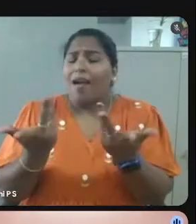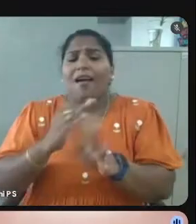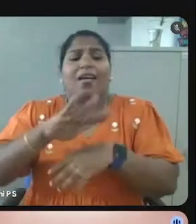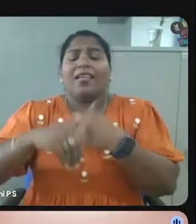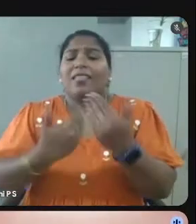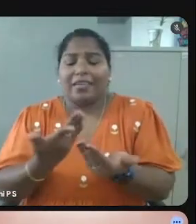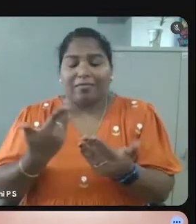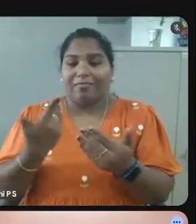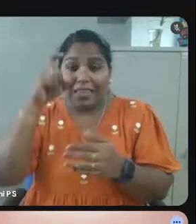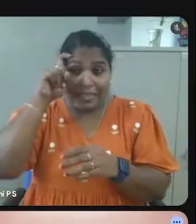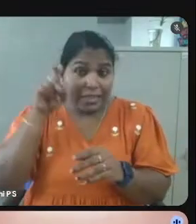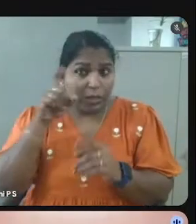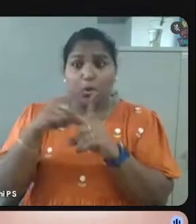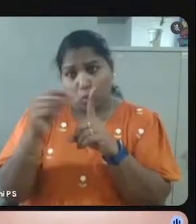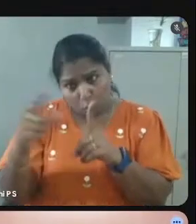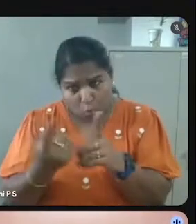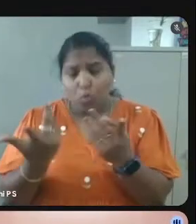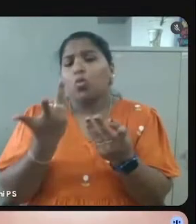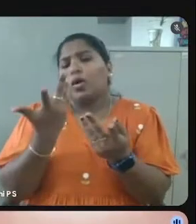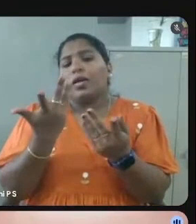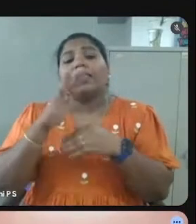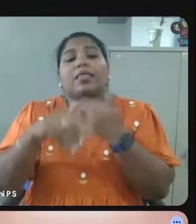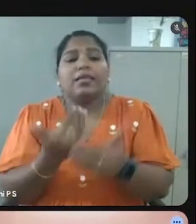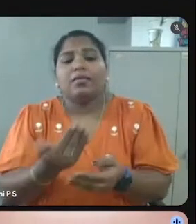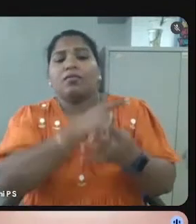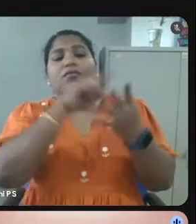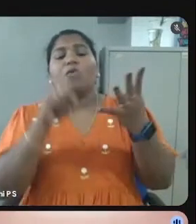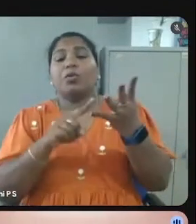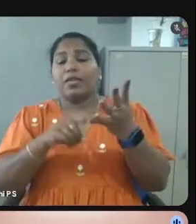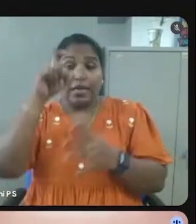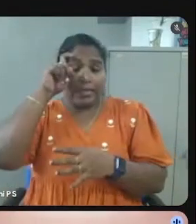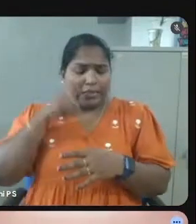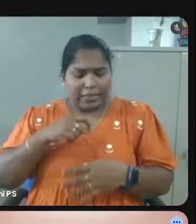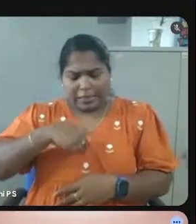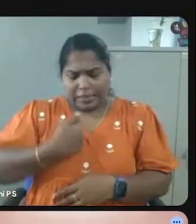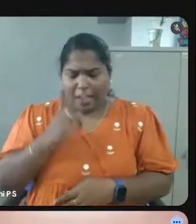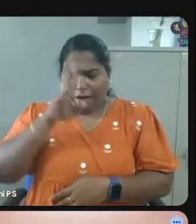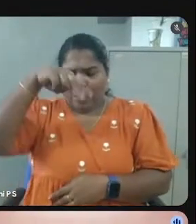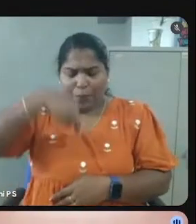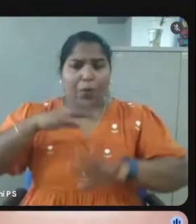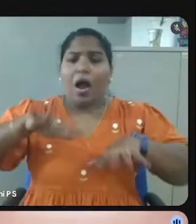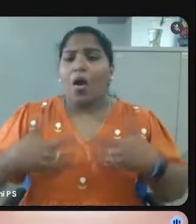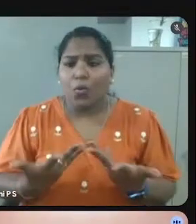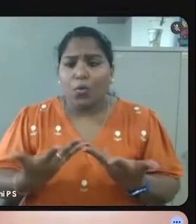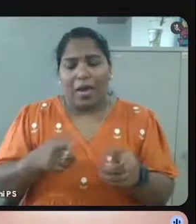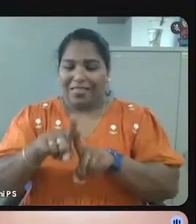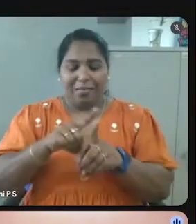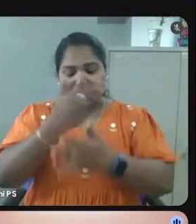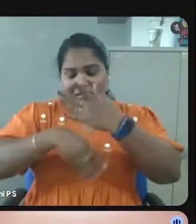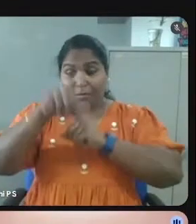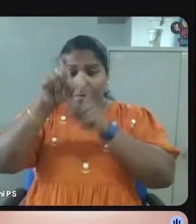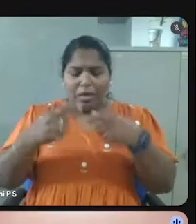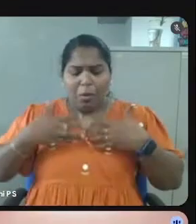പിന്നെ ഇന്റർകോഴ്സ്, സെക്ഷുവൽ സെൽഫ് വ്യൂ. ഒരു ഡിസബിലിറ്റി വ്യക്തി തൻ്റെ ബോഡിയെ